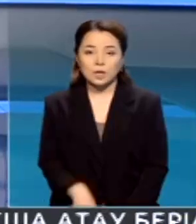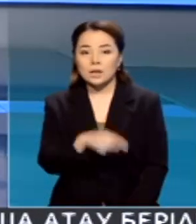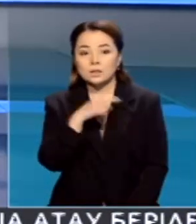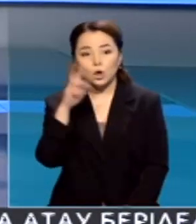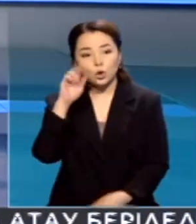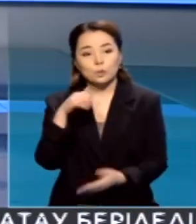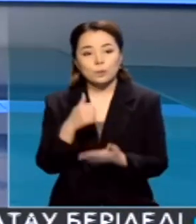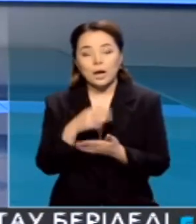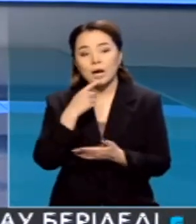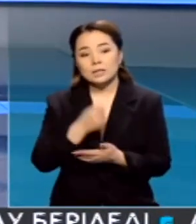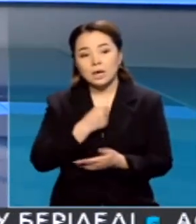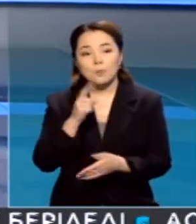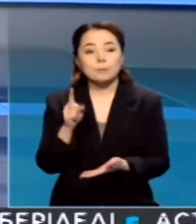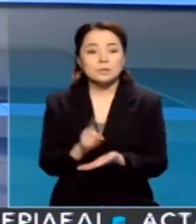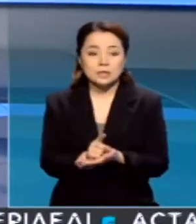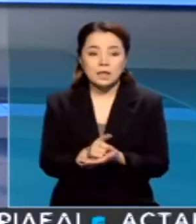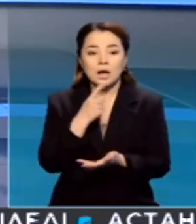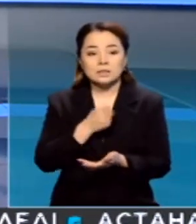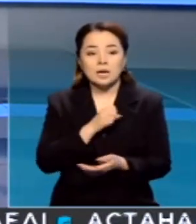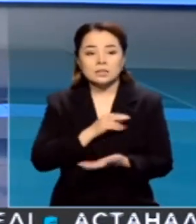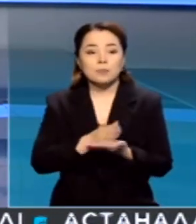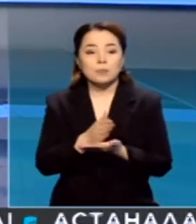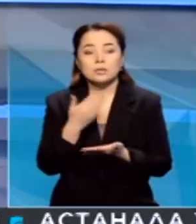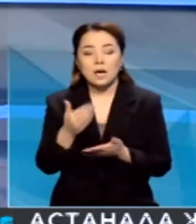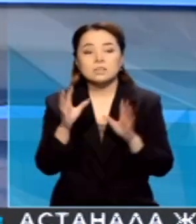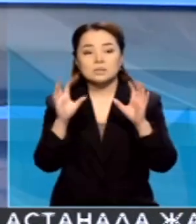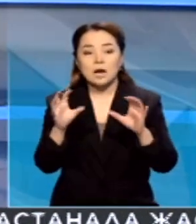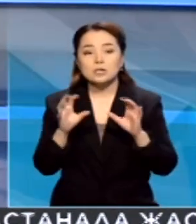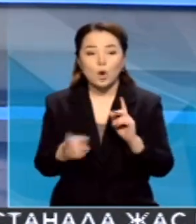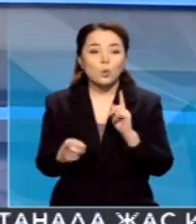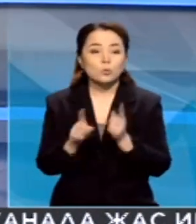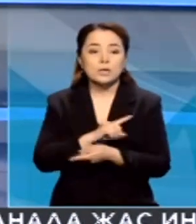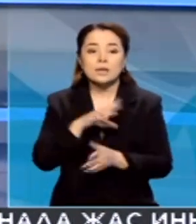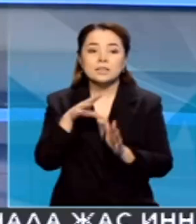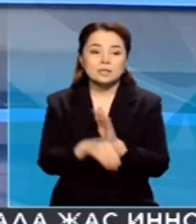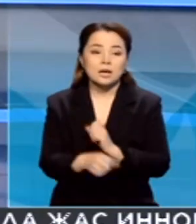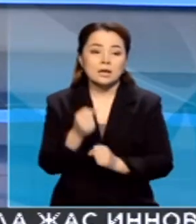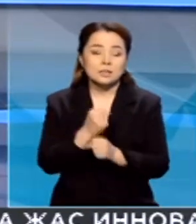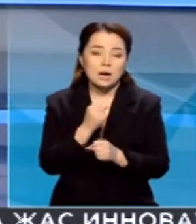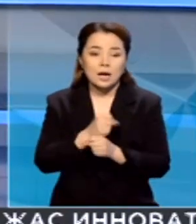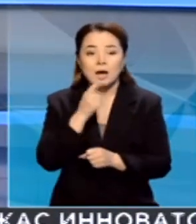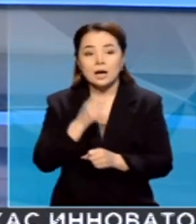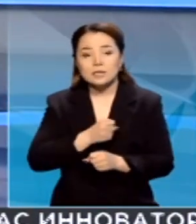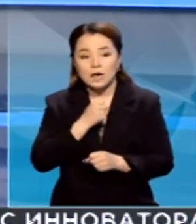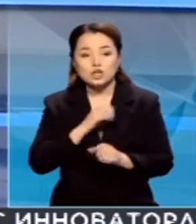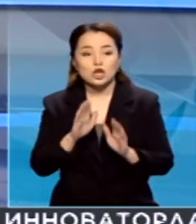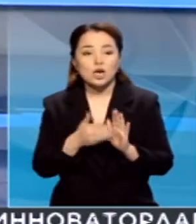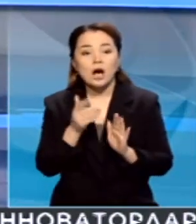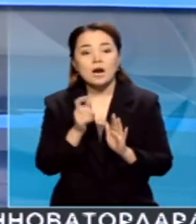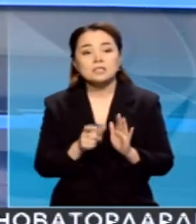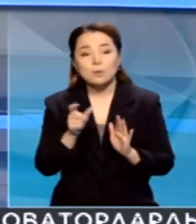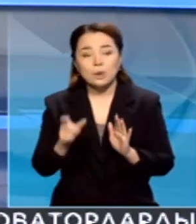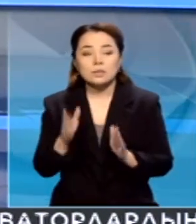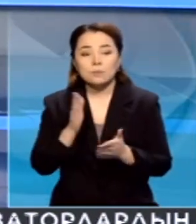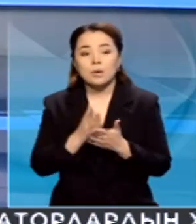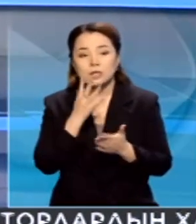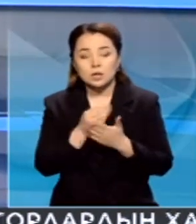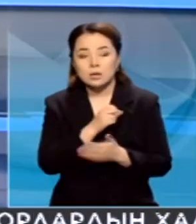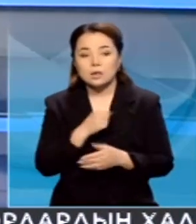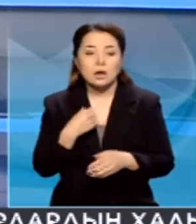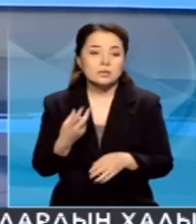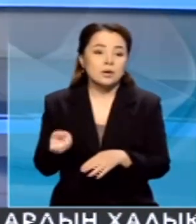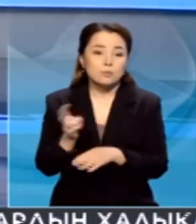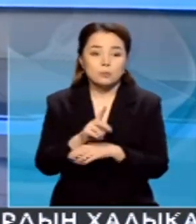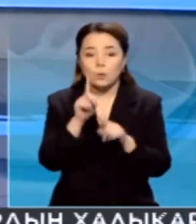Ресей үкіметі әскери міндет және әскери қызмет туралы заңға өзгерістер енгізді. Енді әскерге шақырылған азамат комиссариатқа өз